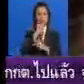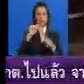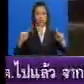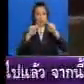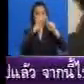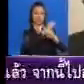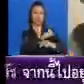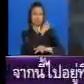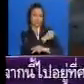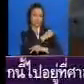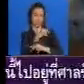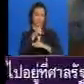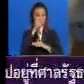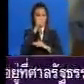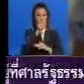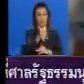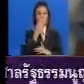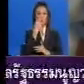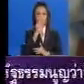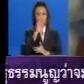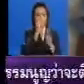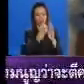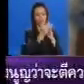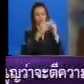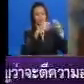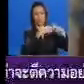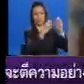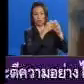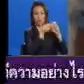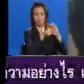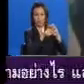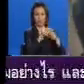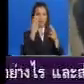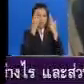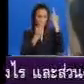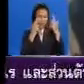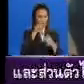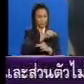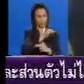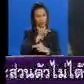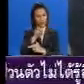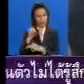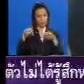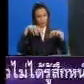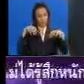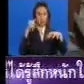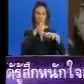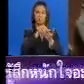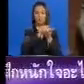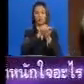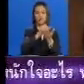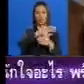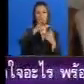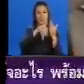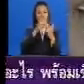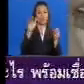สุขได้มีการลงพื้นที่ของโรงพยาบาลจังหวัดสุรินทร์ตรวจเยี่ยมการให้บริการผู้ป่วยแบบศูนย์รวมเบ็ดเสร็จซึ่งสั่งก